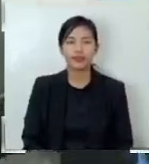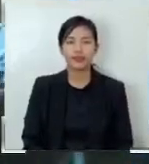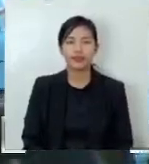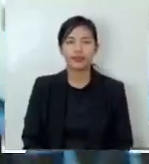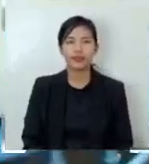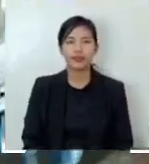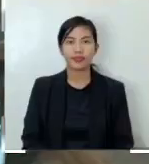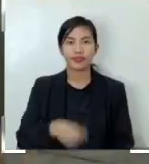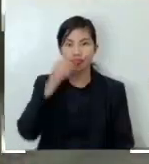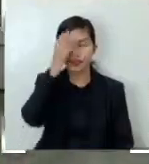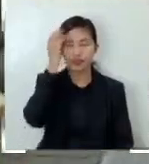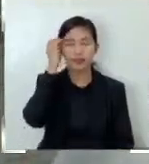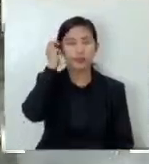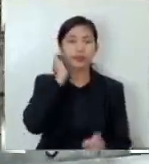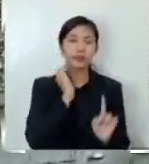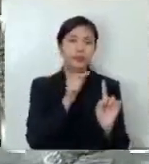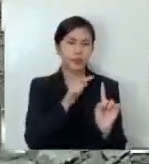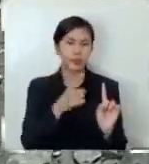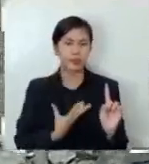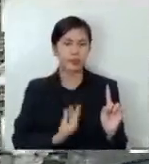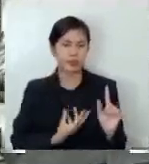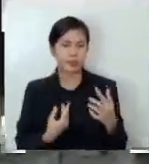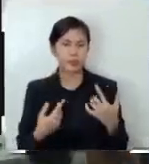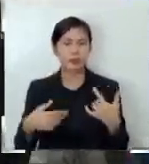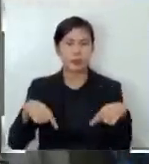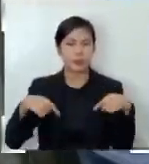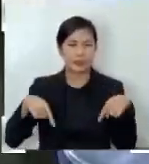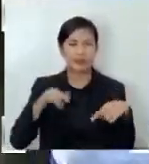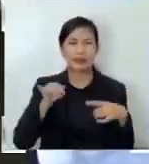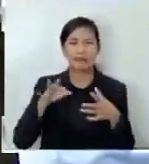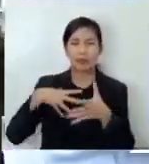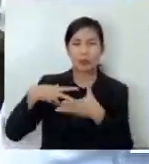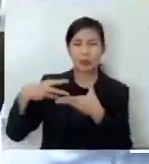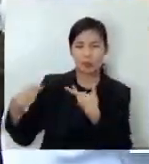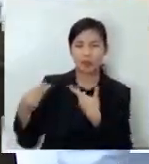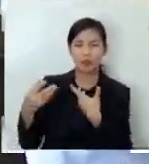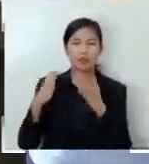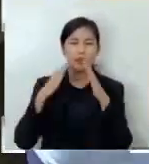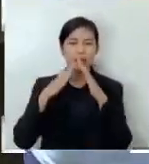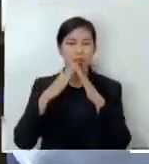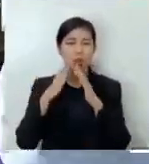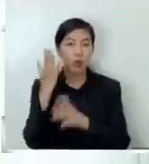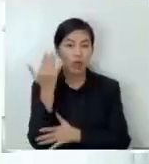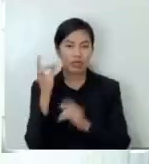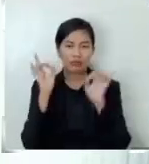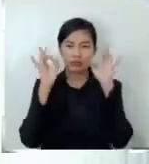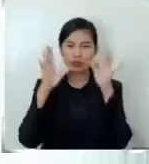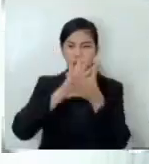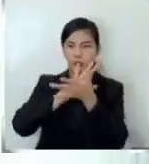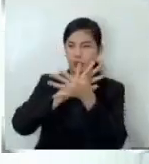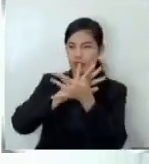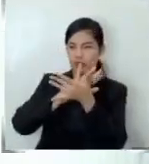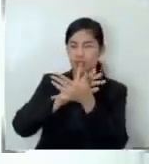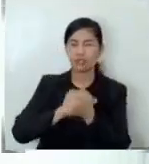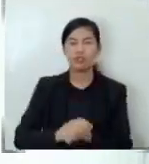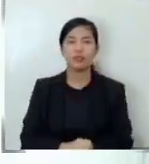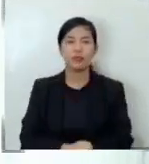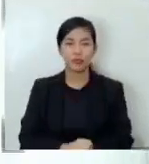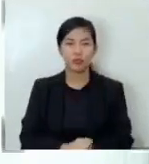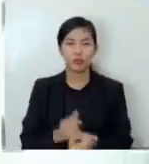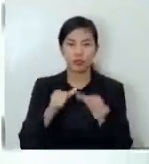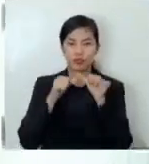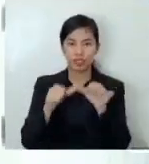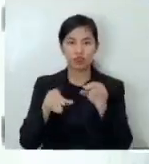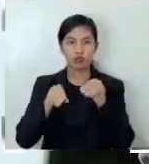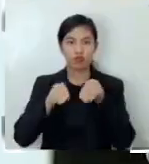Kabado si Virginia sa tuwing lumalabas ng bahay dahil sa banta ng COVID-19 at Omicron variant na patuloy pa rin kumakalat sa